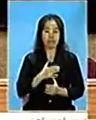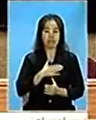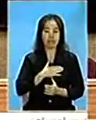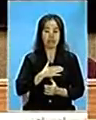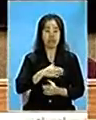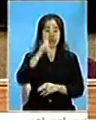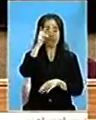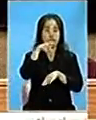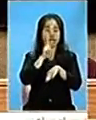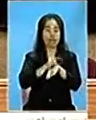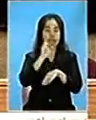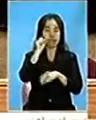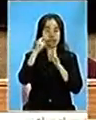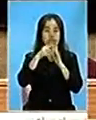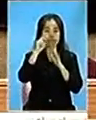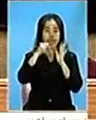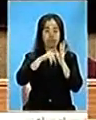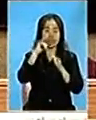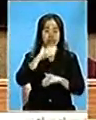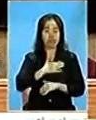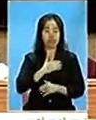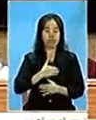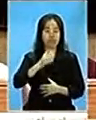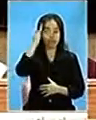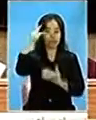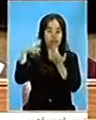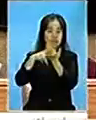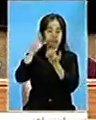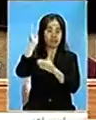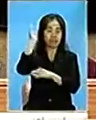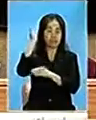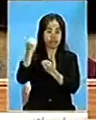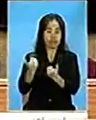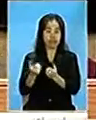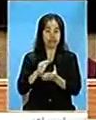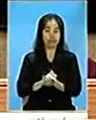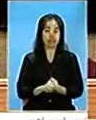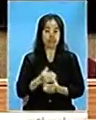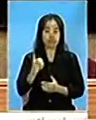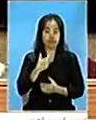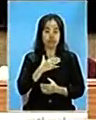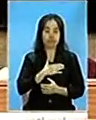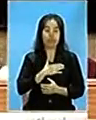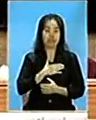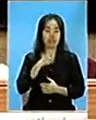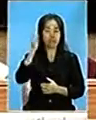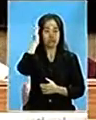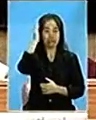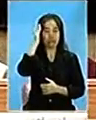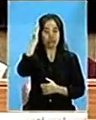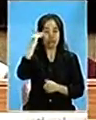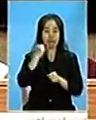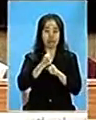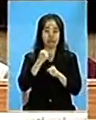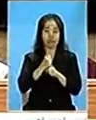จุนพงศธรครับขออนุญาตประท้วงท่านที่ผู้อภิปรายซึ่งผมเองเห็นว่าท่านผู้อภิปรายนั้นกำลังท